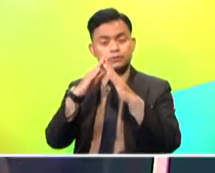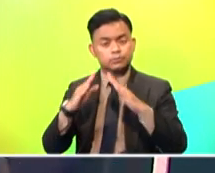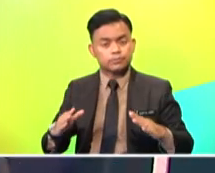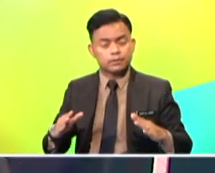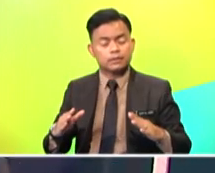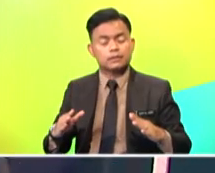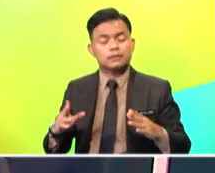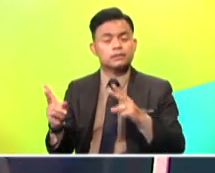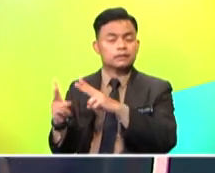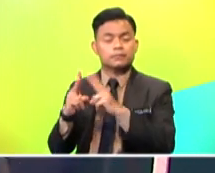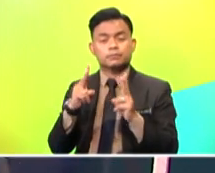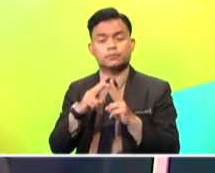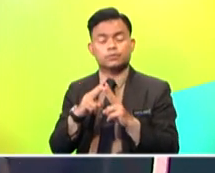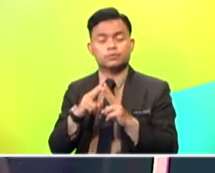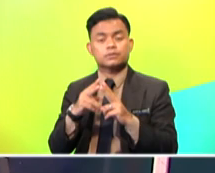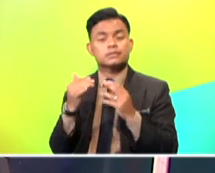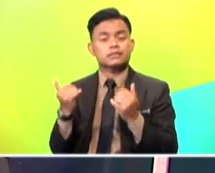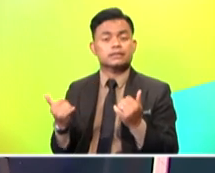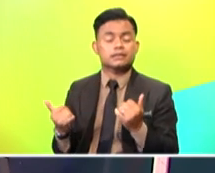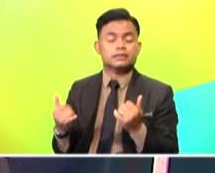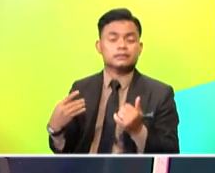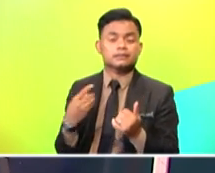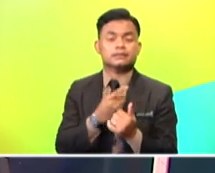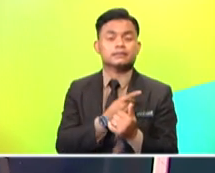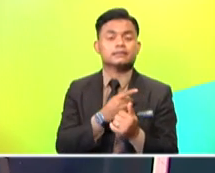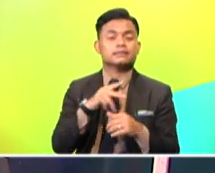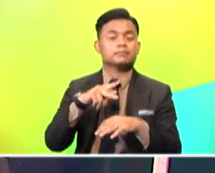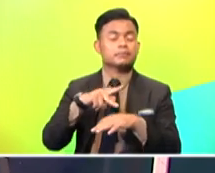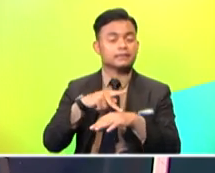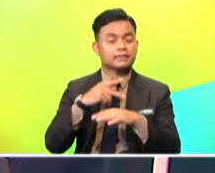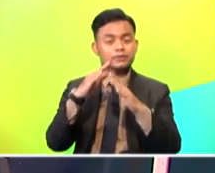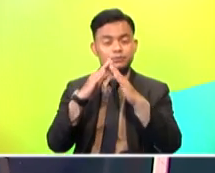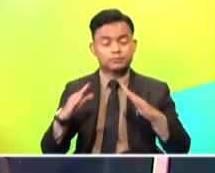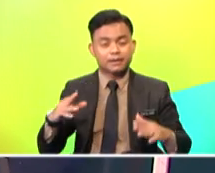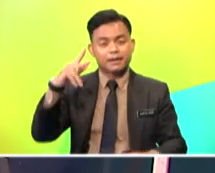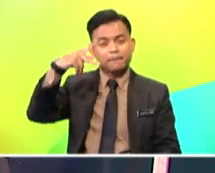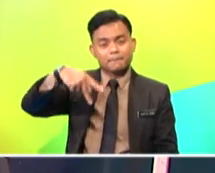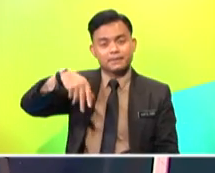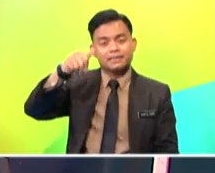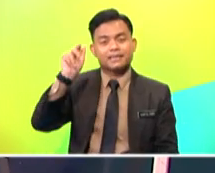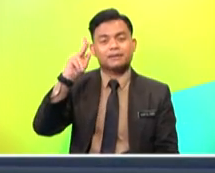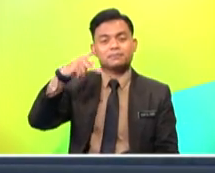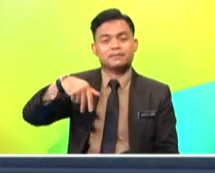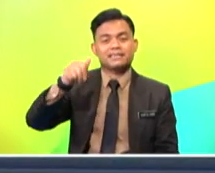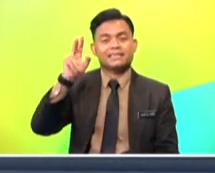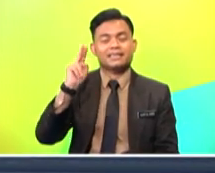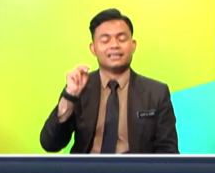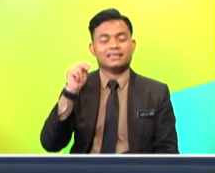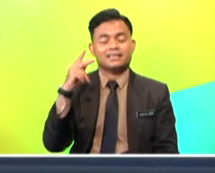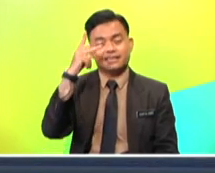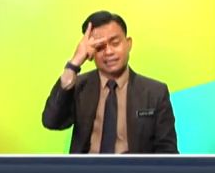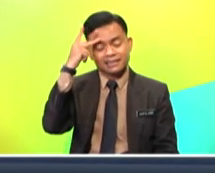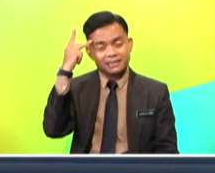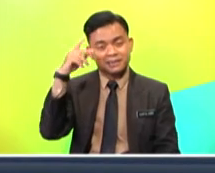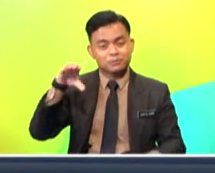kita panggil rumah papan. Rumah papan. Kerana diperbuat daripada papan. Okey. Kalau dulu